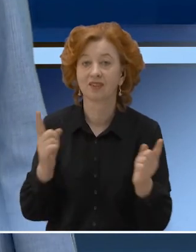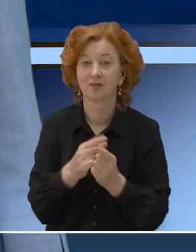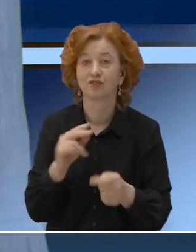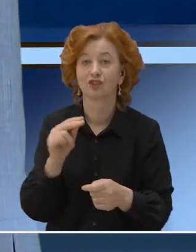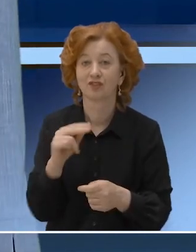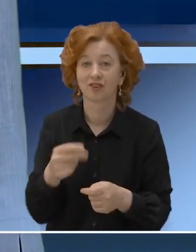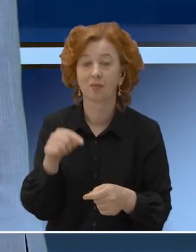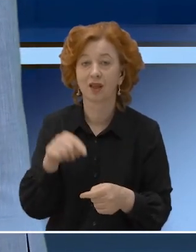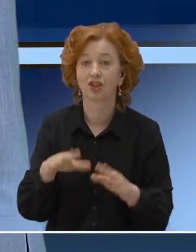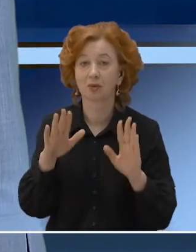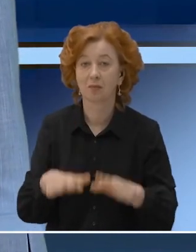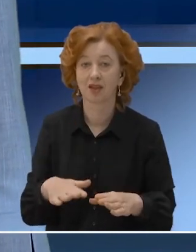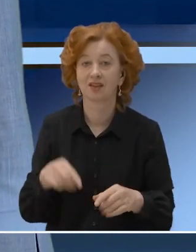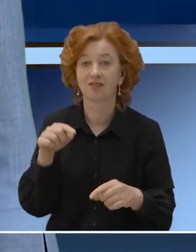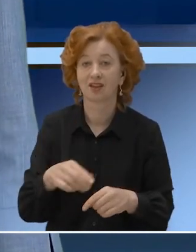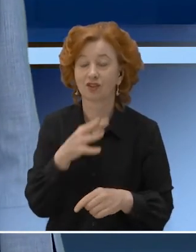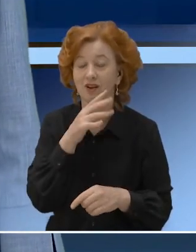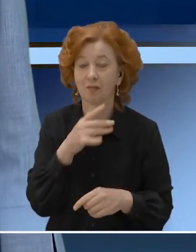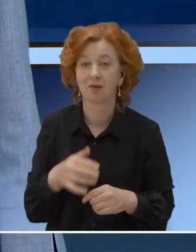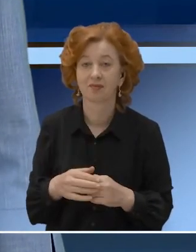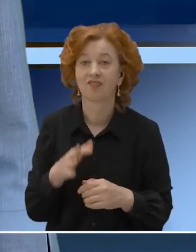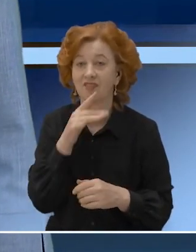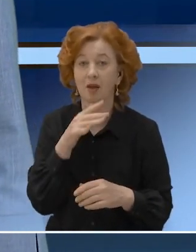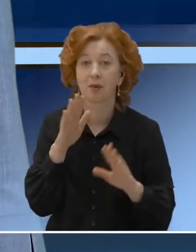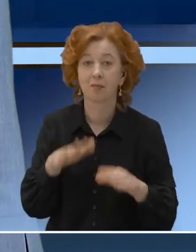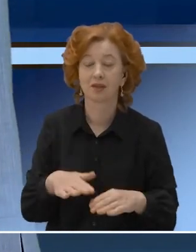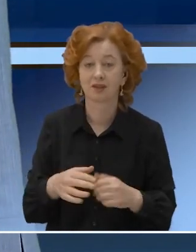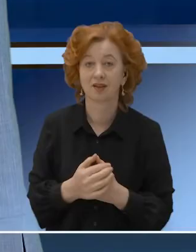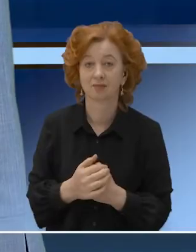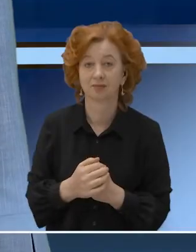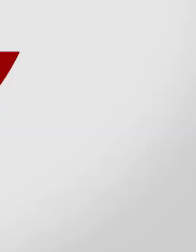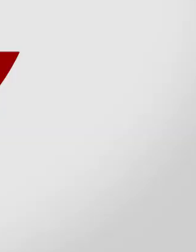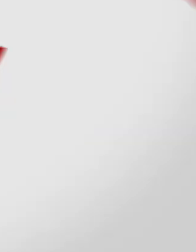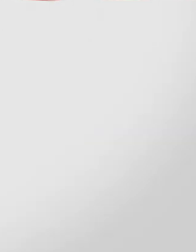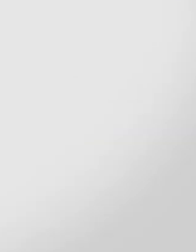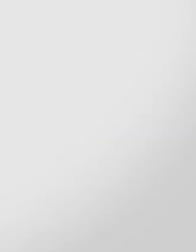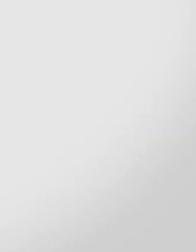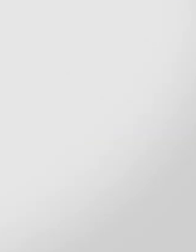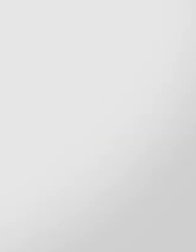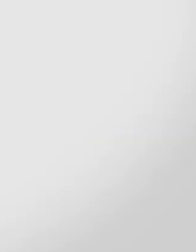Встретимся в четверг на этом же месте, в это же время. Время местное.